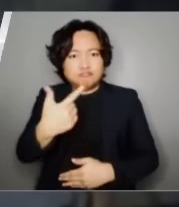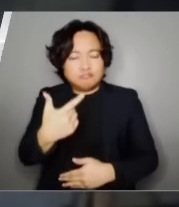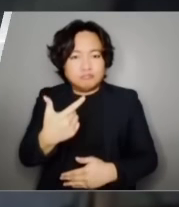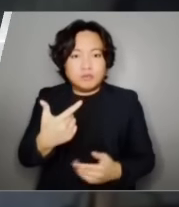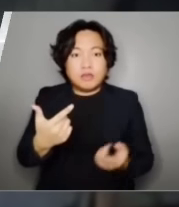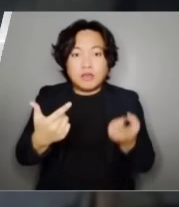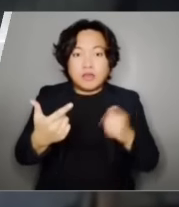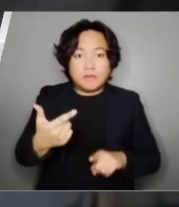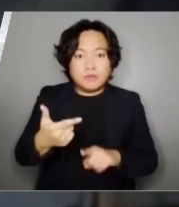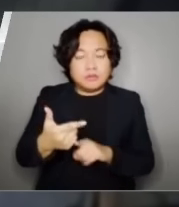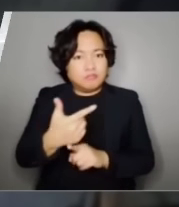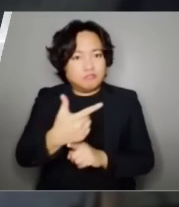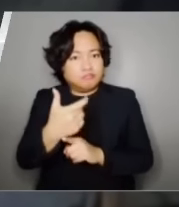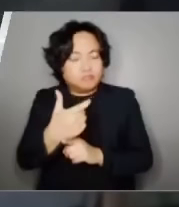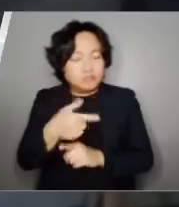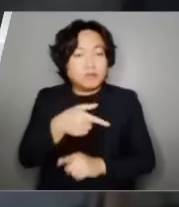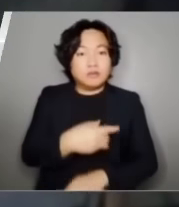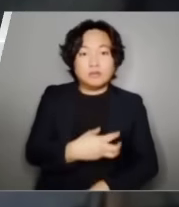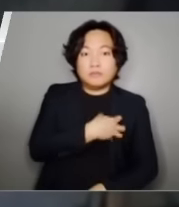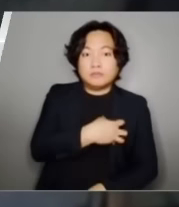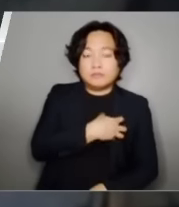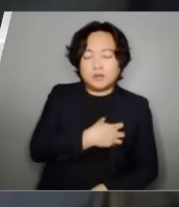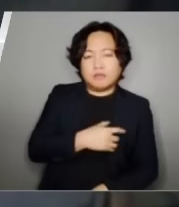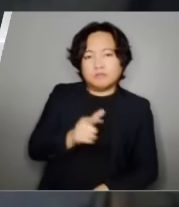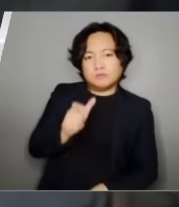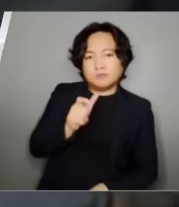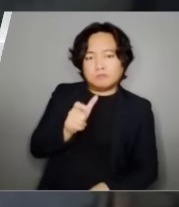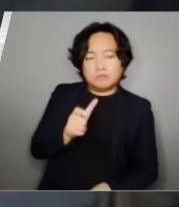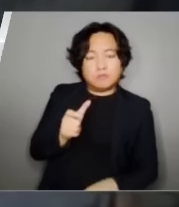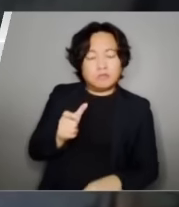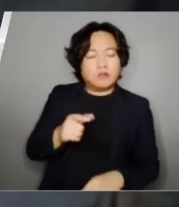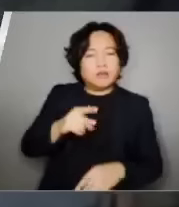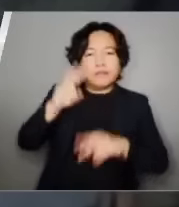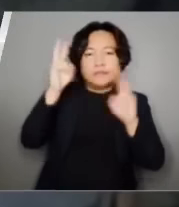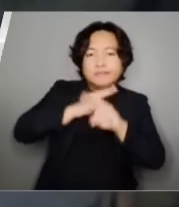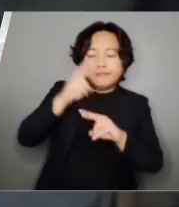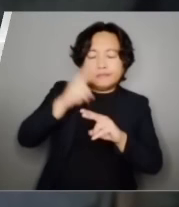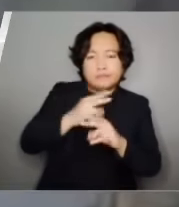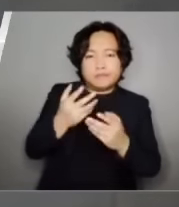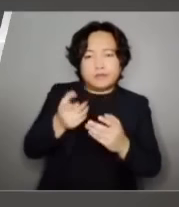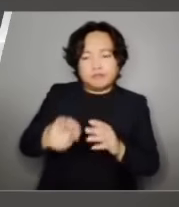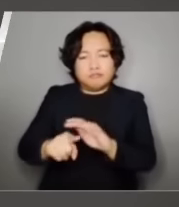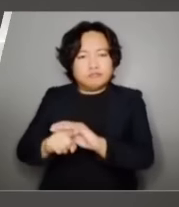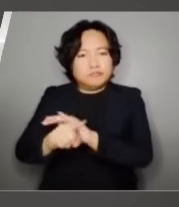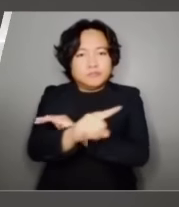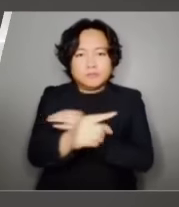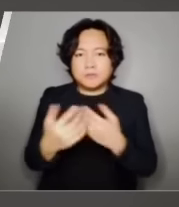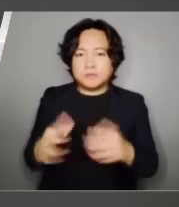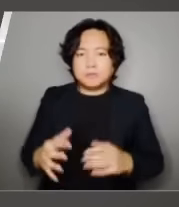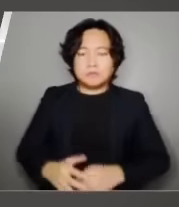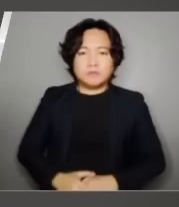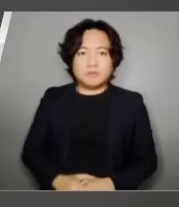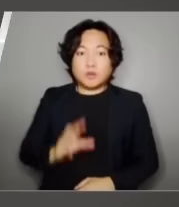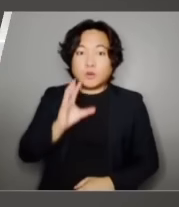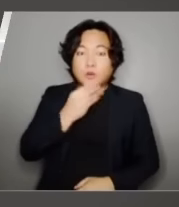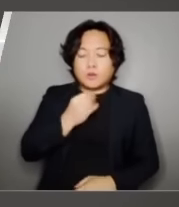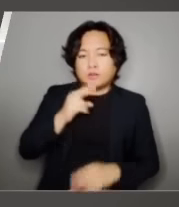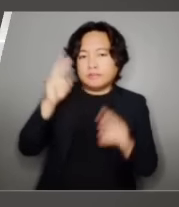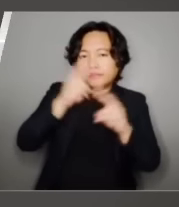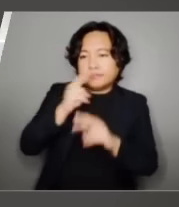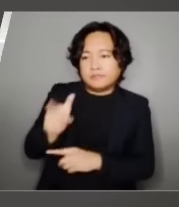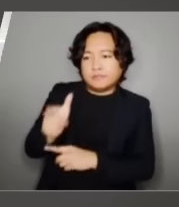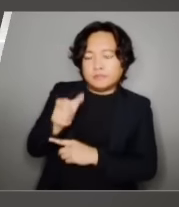ang dalawang operatiba ng PNP. Pero hindi tinamaan ang sospek na agad tumakas. Ang tinamaan, ang 21-anyos